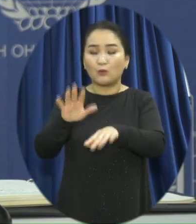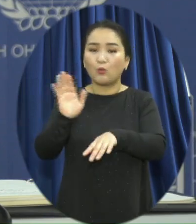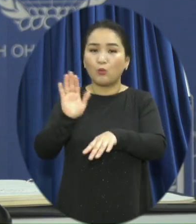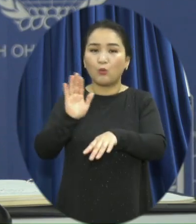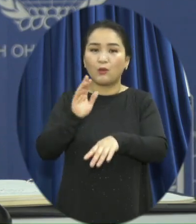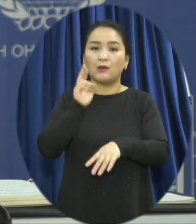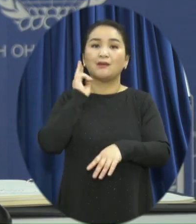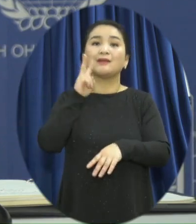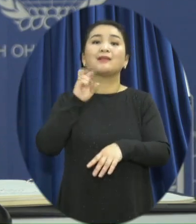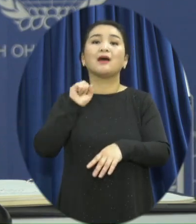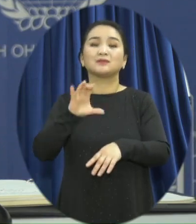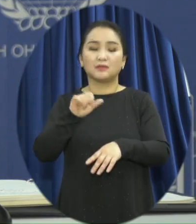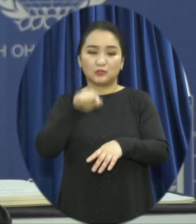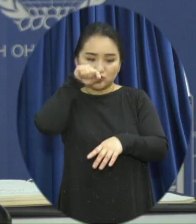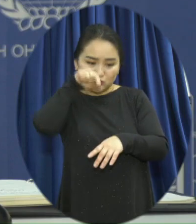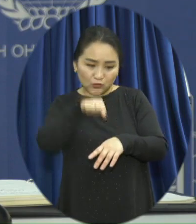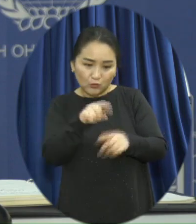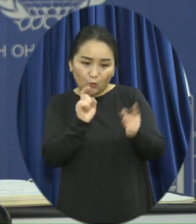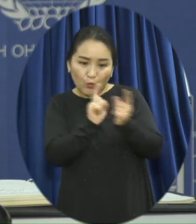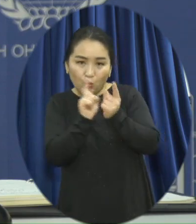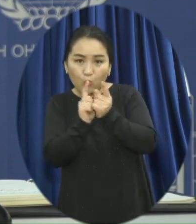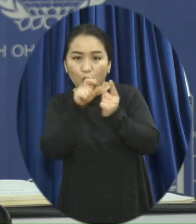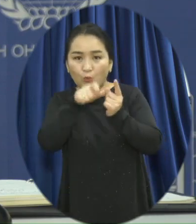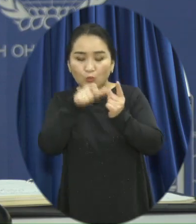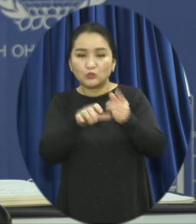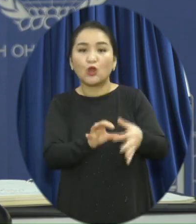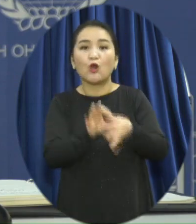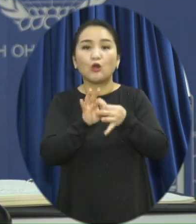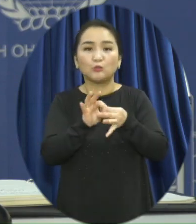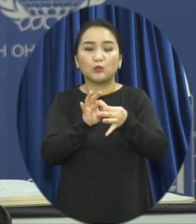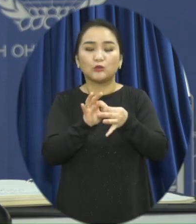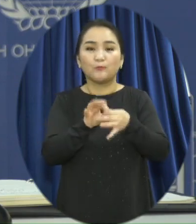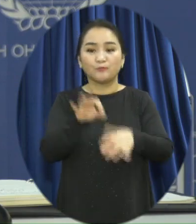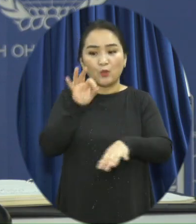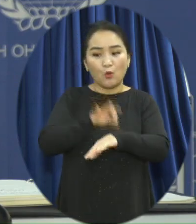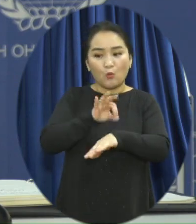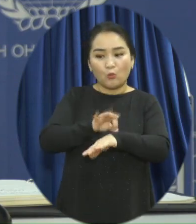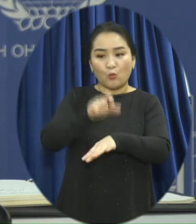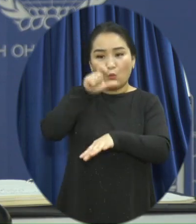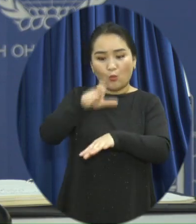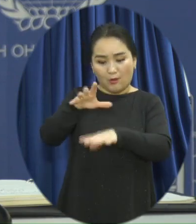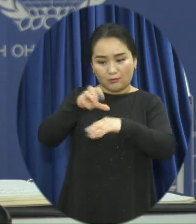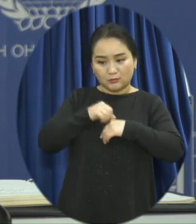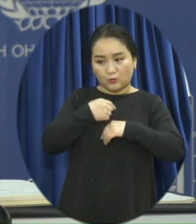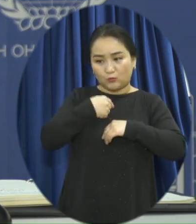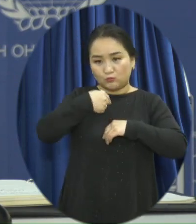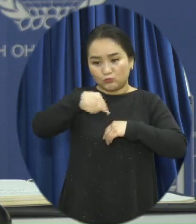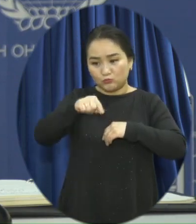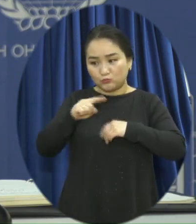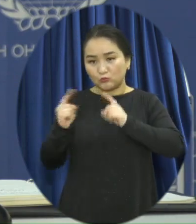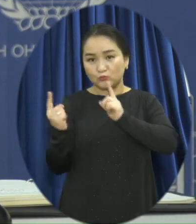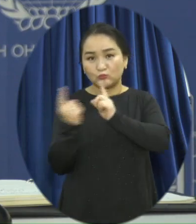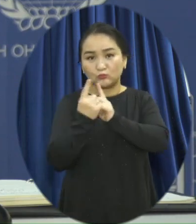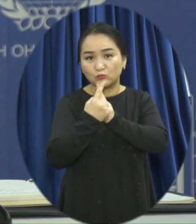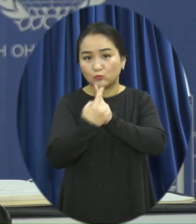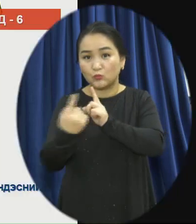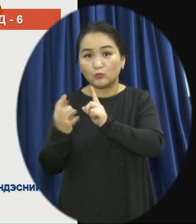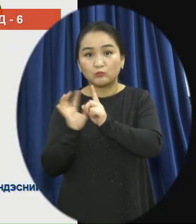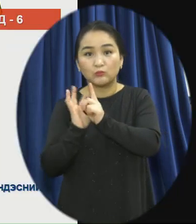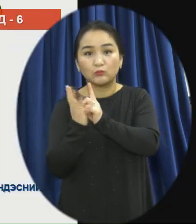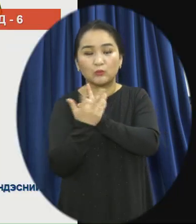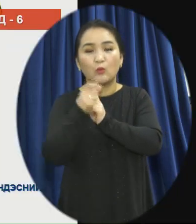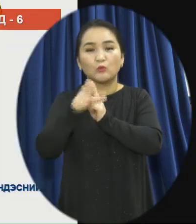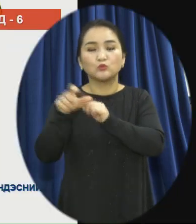Хавьтлууд дотроос халдвар гарна гэдэг маань бас тэр өвдсөн хүний хавьтал үдэж байгаа гэсэн үг. Тийм учраас бид нар энэ одоо халдварт өртөх юм